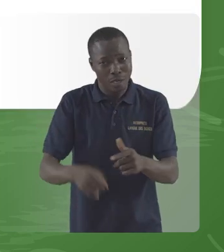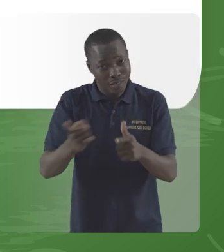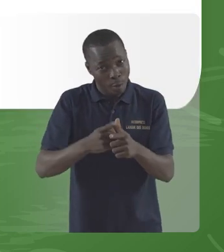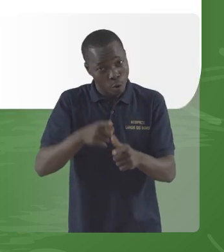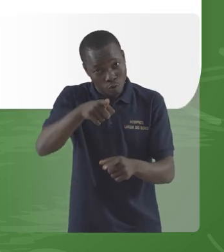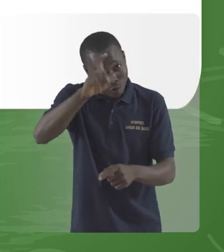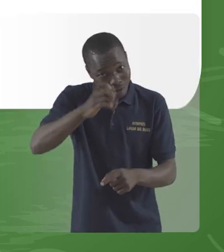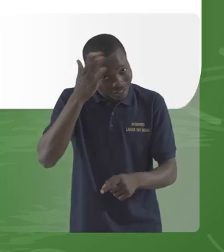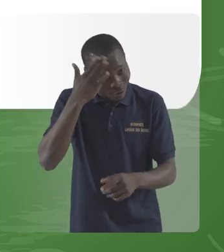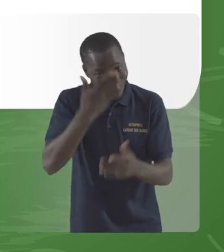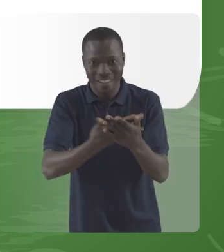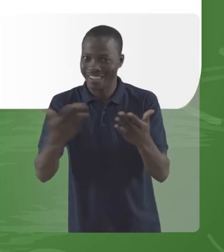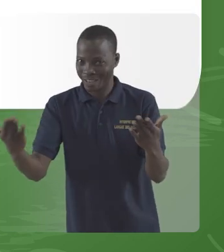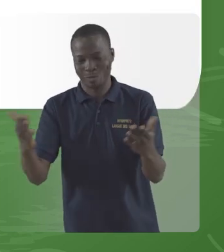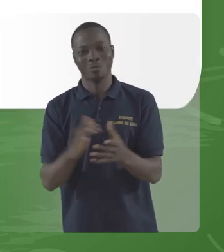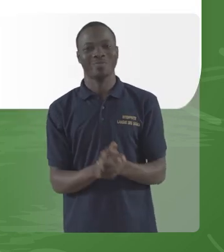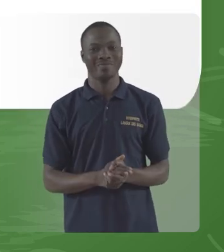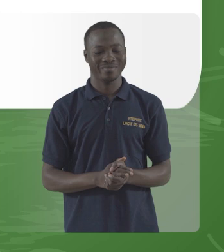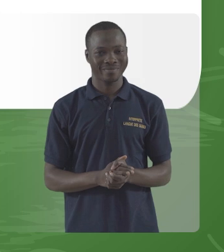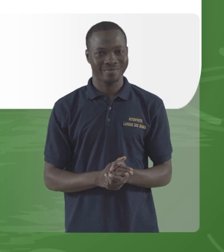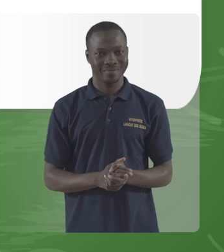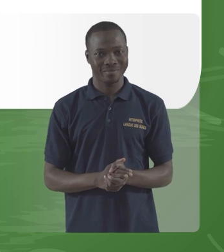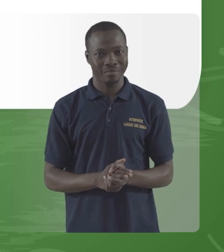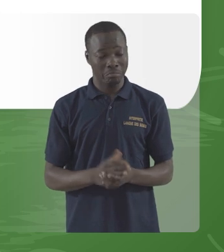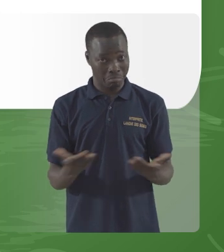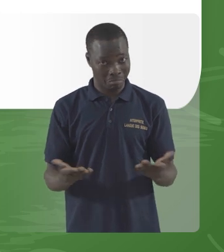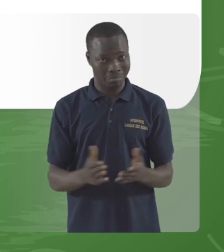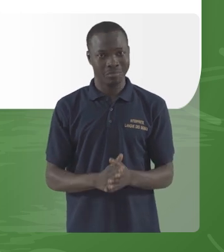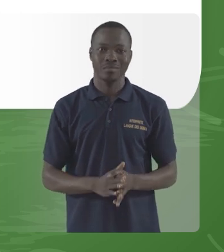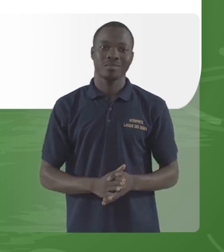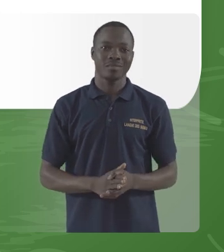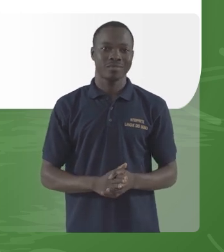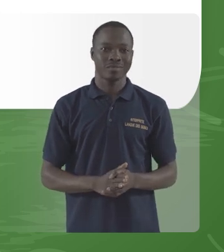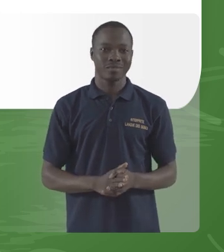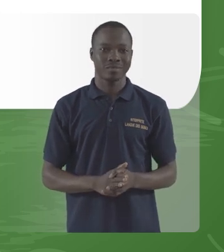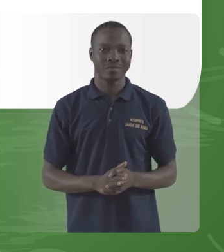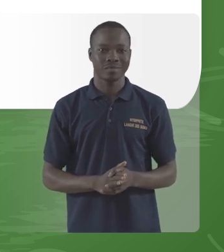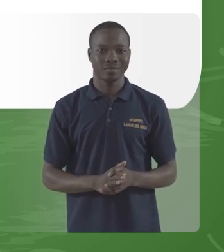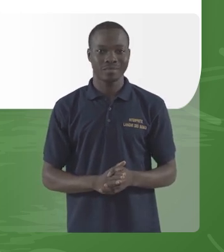vous devez savoir. C'est que